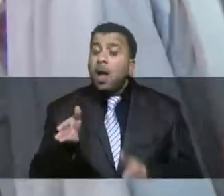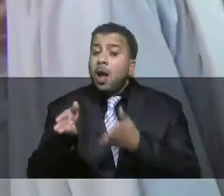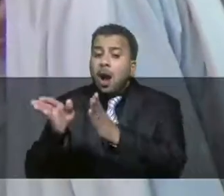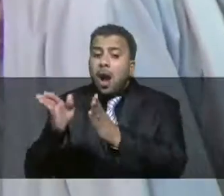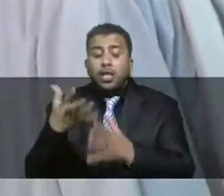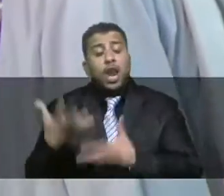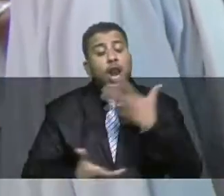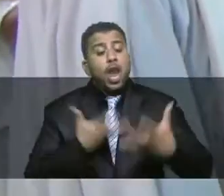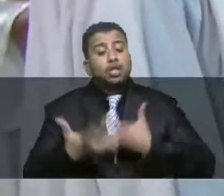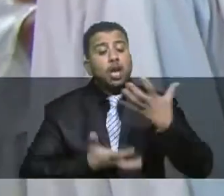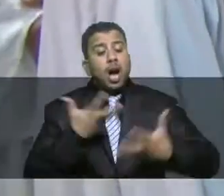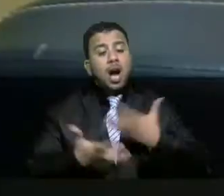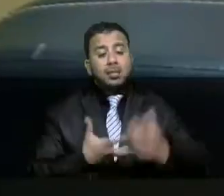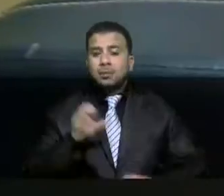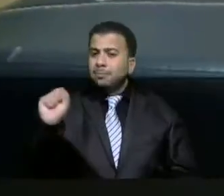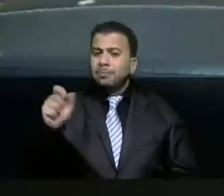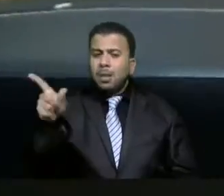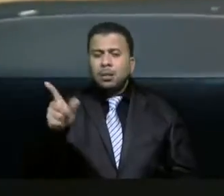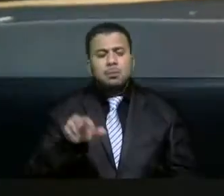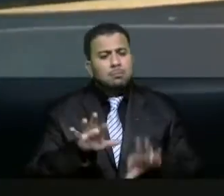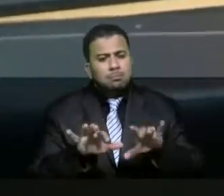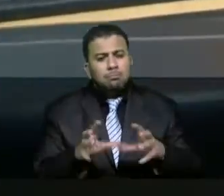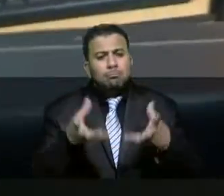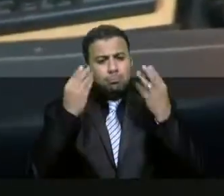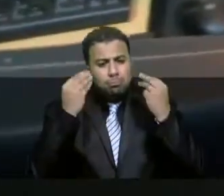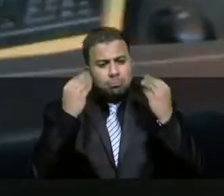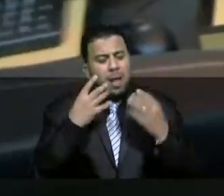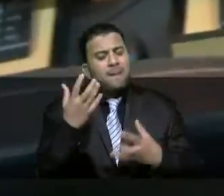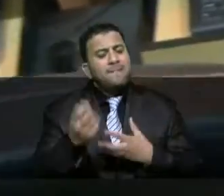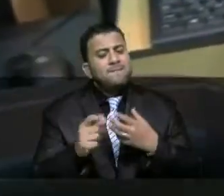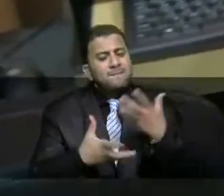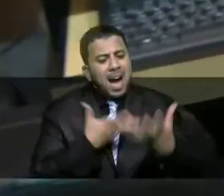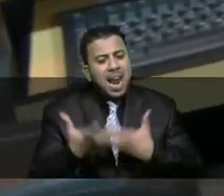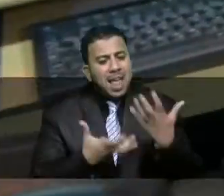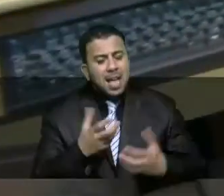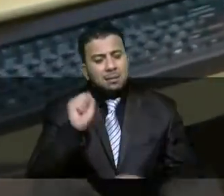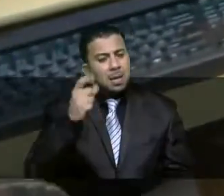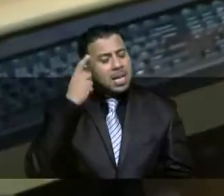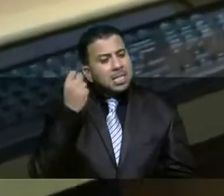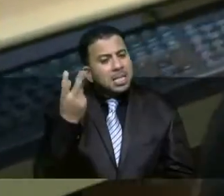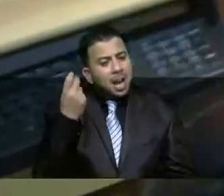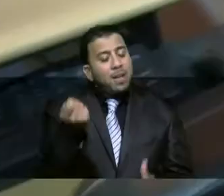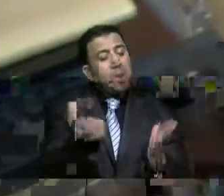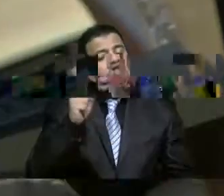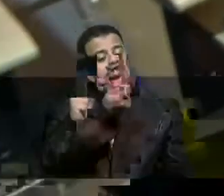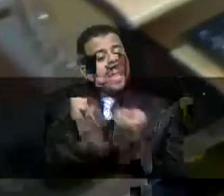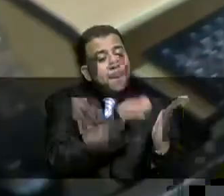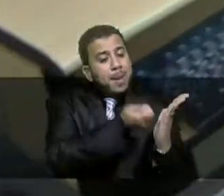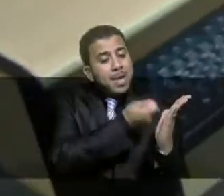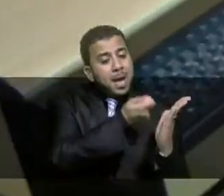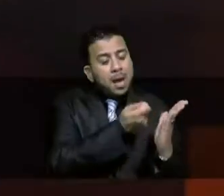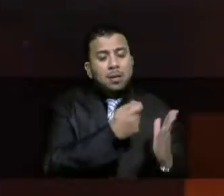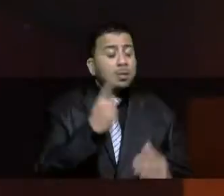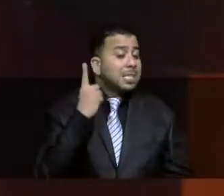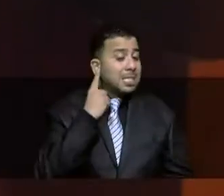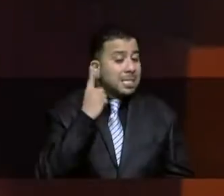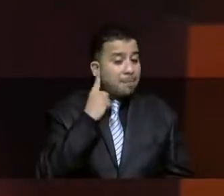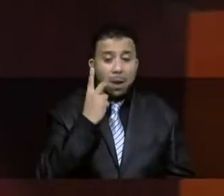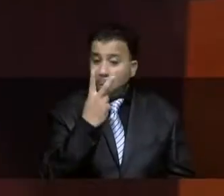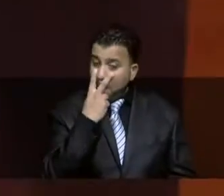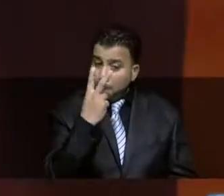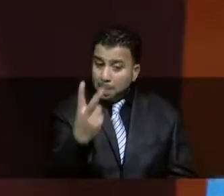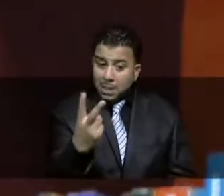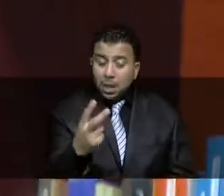للأنشطة مجهزة بأحدث الوسائل لاحتضان مختلف الفعاليات الثقافية والأدبية، وأجهزة السمع بصري،